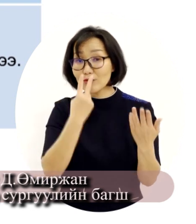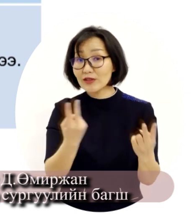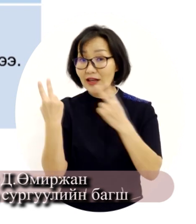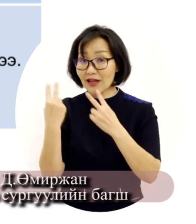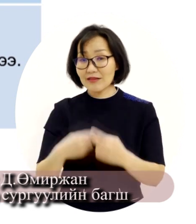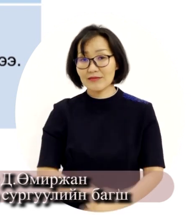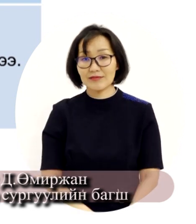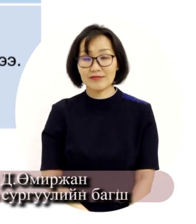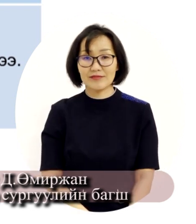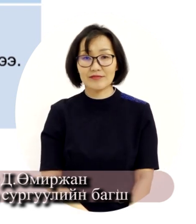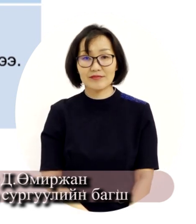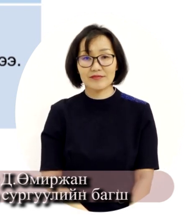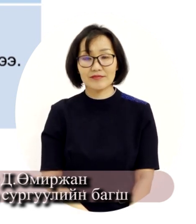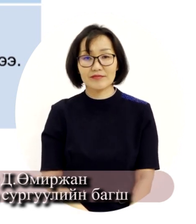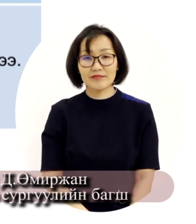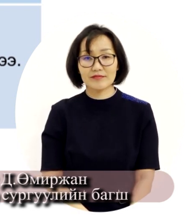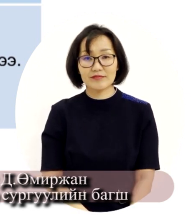жазғандарыңызға сәйкес келіп тұр ма?